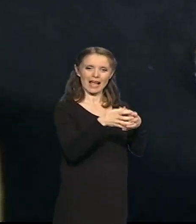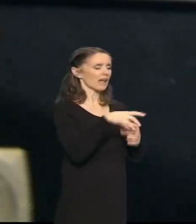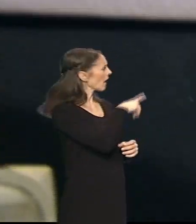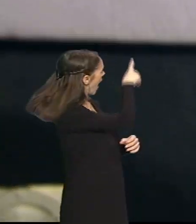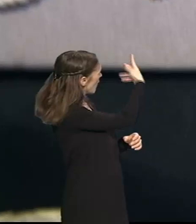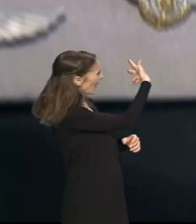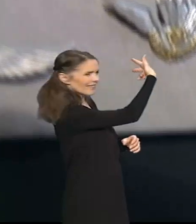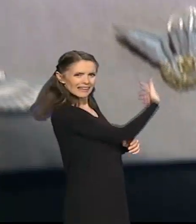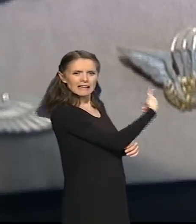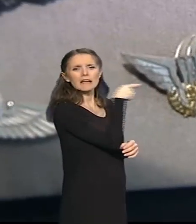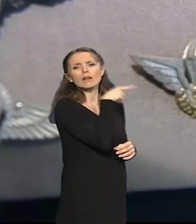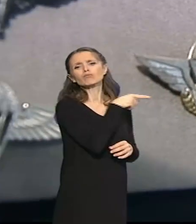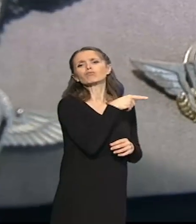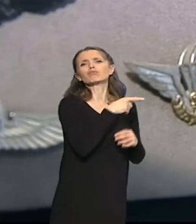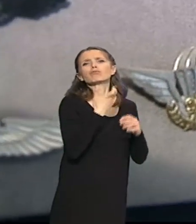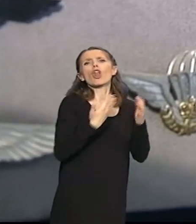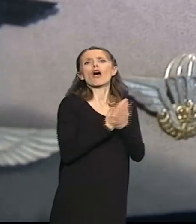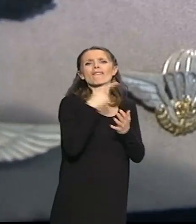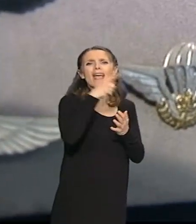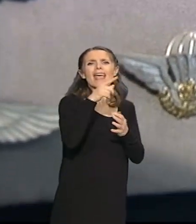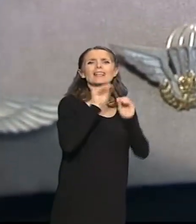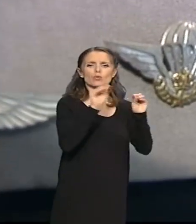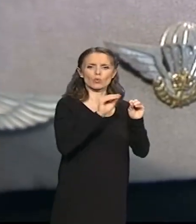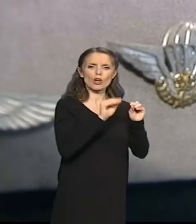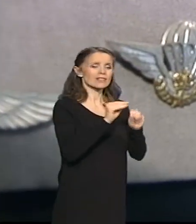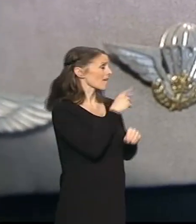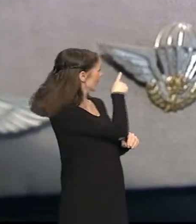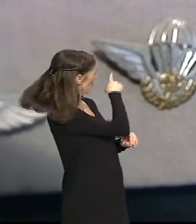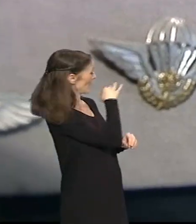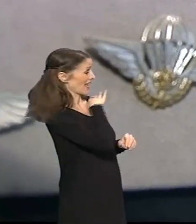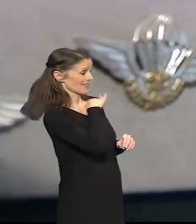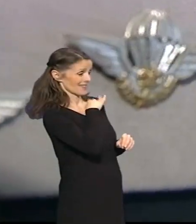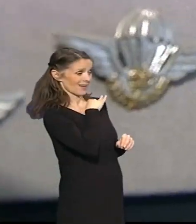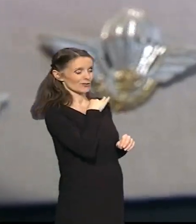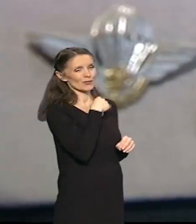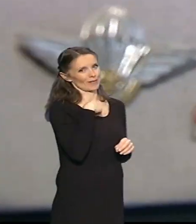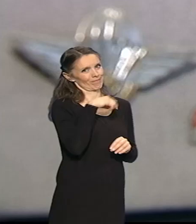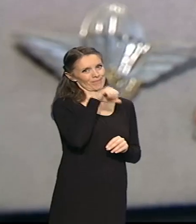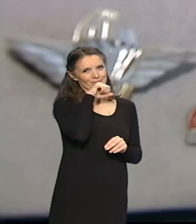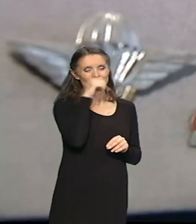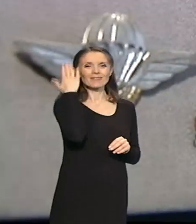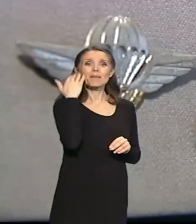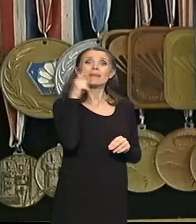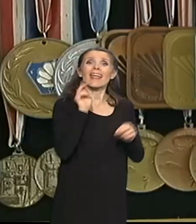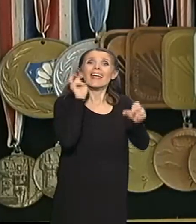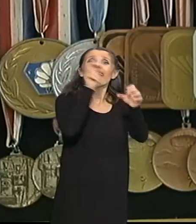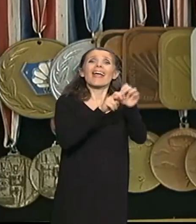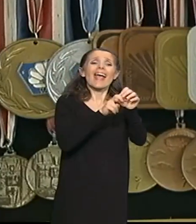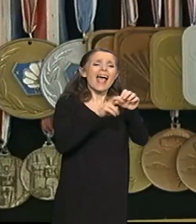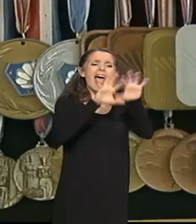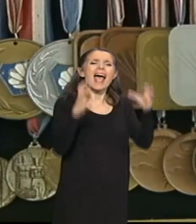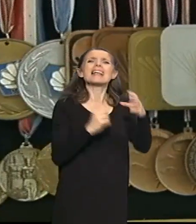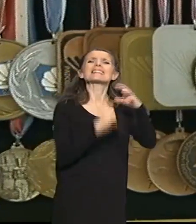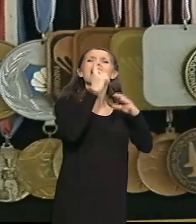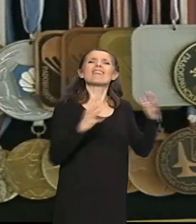mi je jako draga značka, ovo je značka sa učešća na padobranskoj ekspediciji na Severni pol. I na kraju da